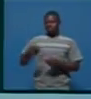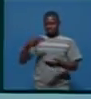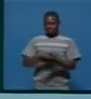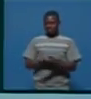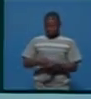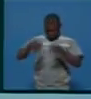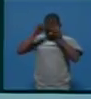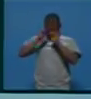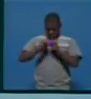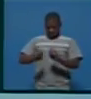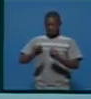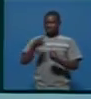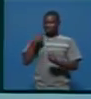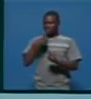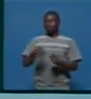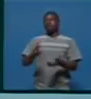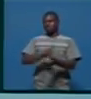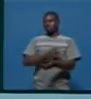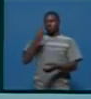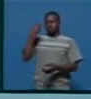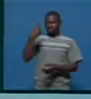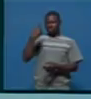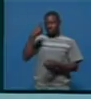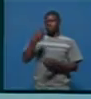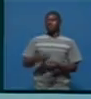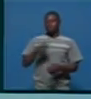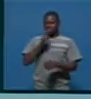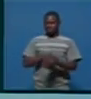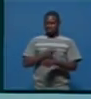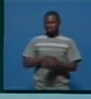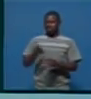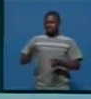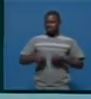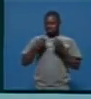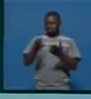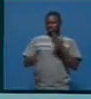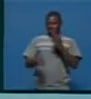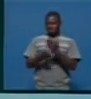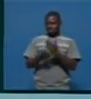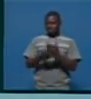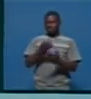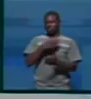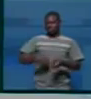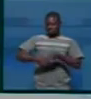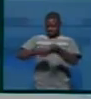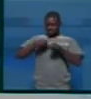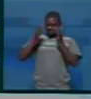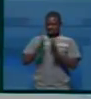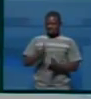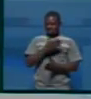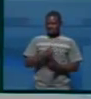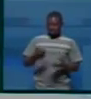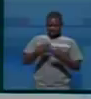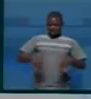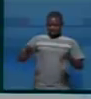duré plus d'une heure dans l'auge est largement consacré à l'économie et à l'agriculture avec un accent spécial sur la lutte